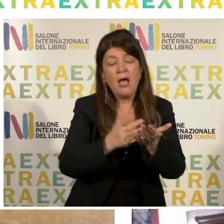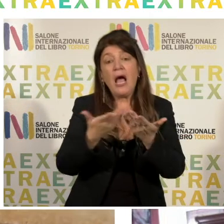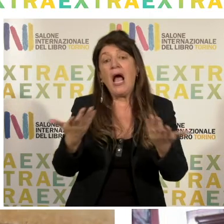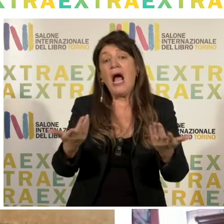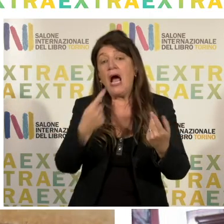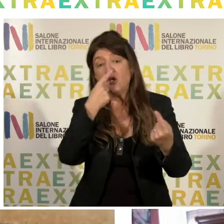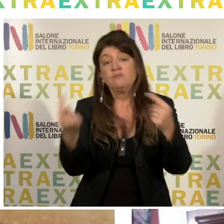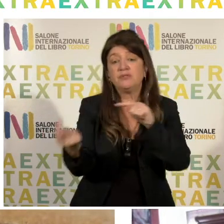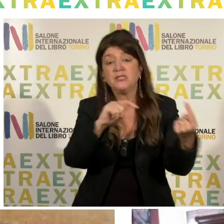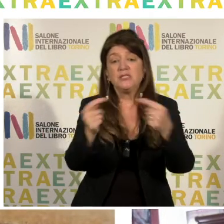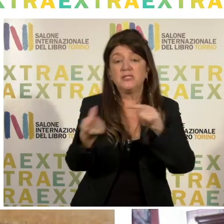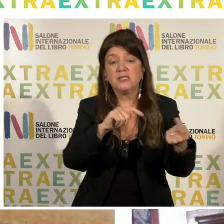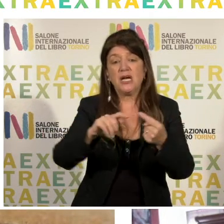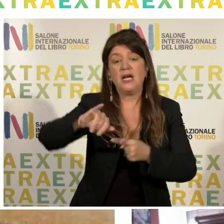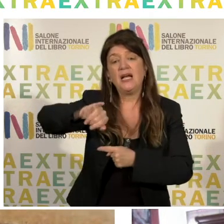tra Sartre e Camus,